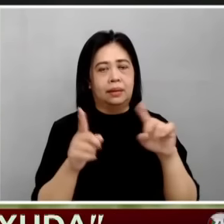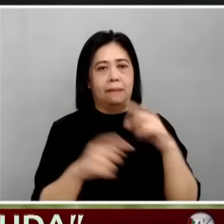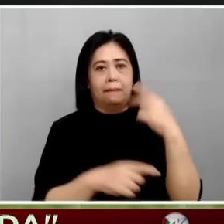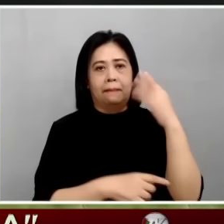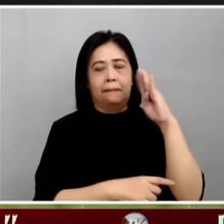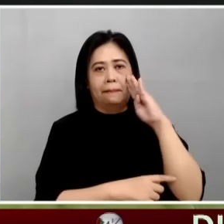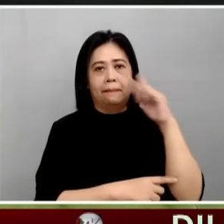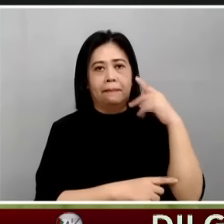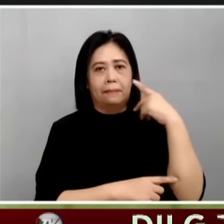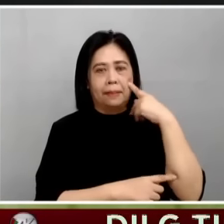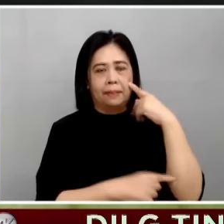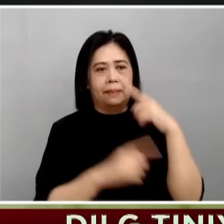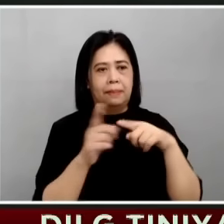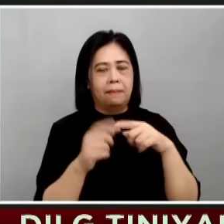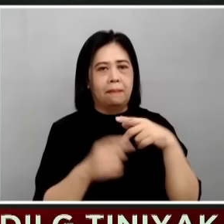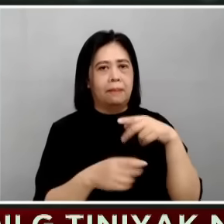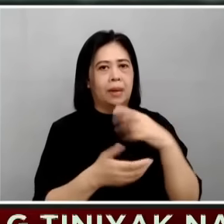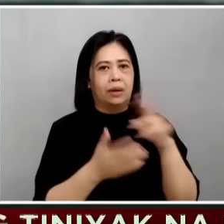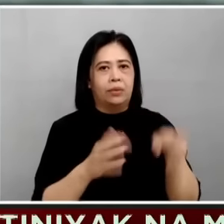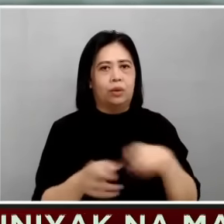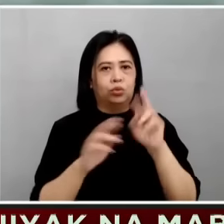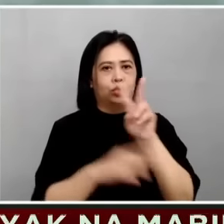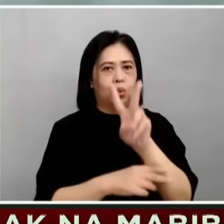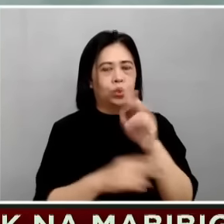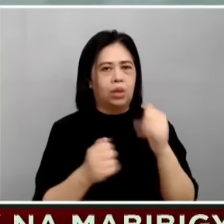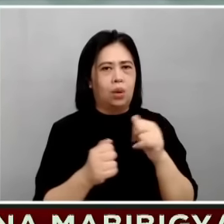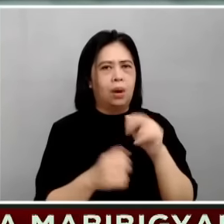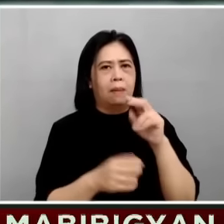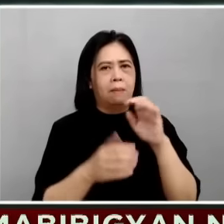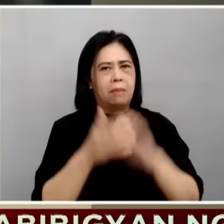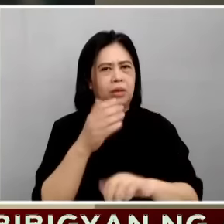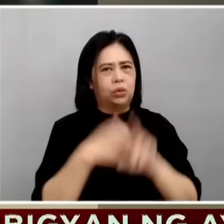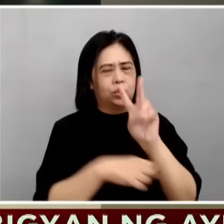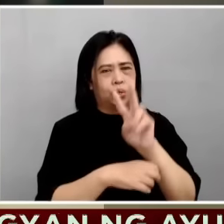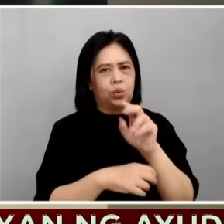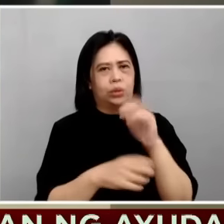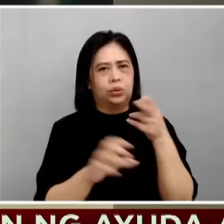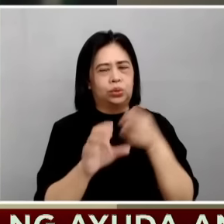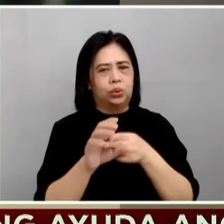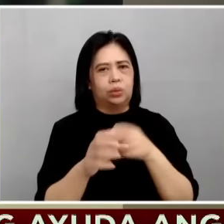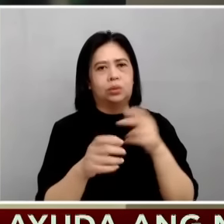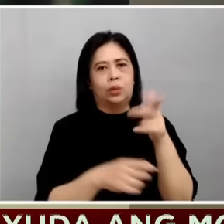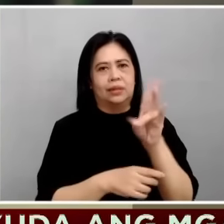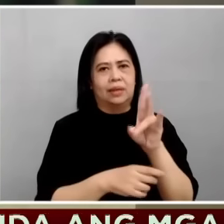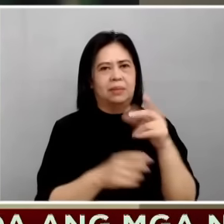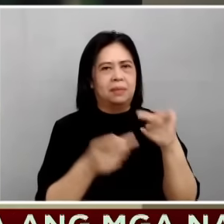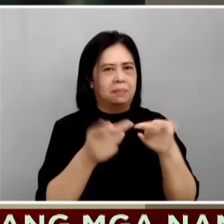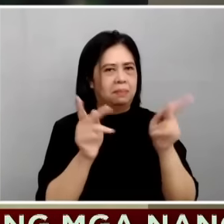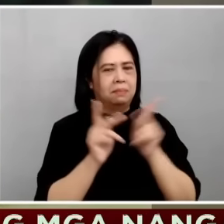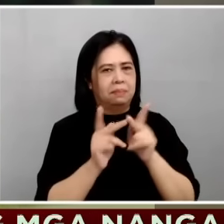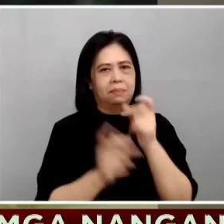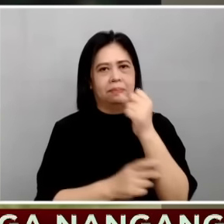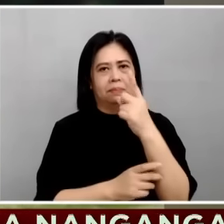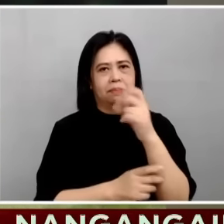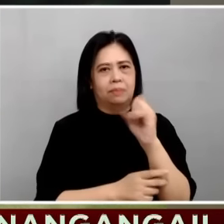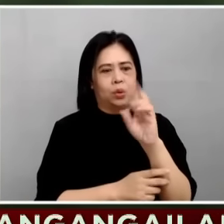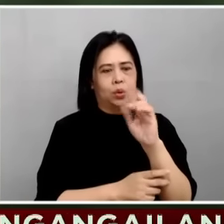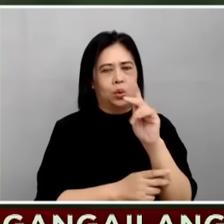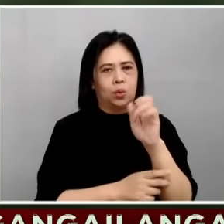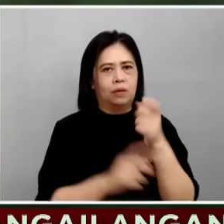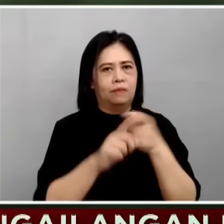ng even par sa round 2 ngayon. Nasa minus 2 at joint 27th place pa si Bianca, 11 strokes mula sa